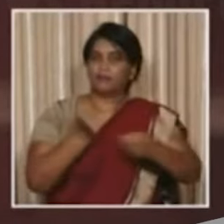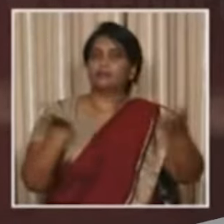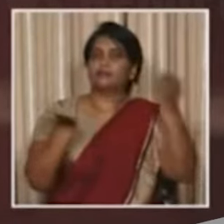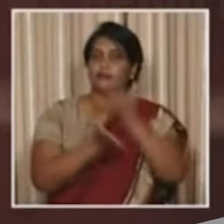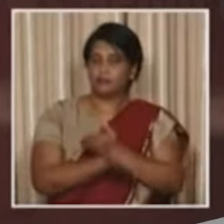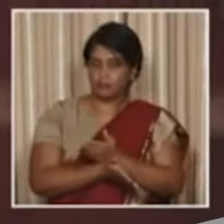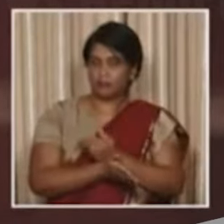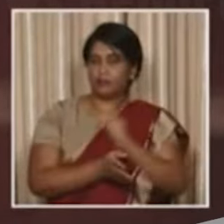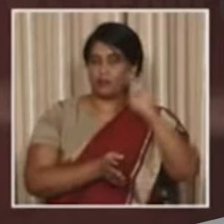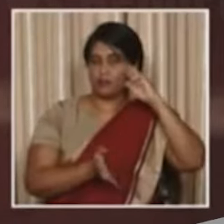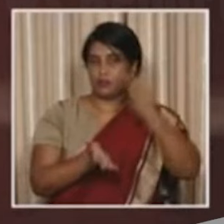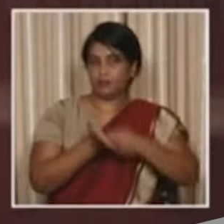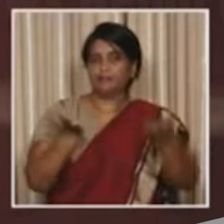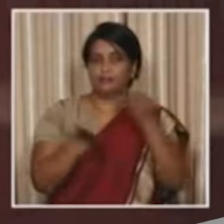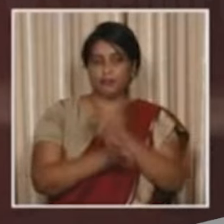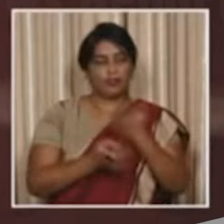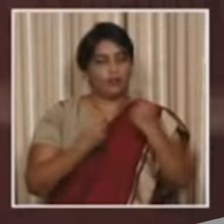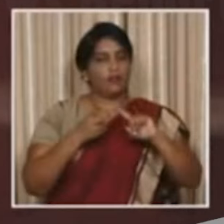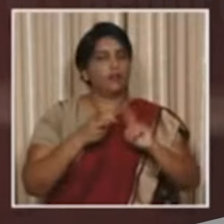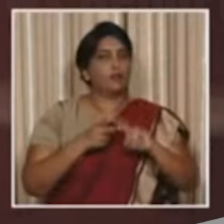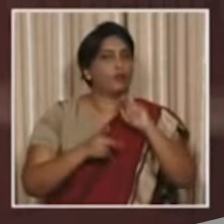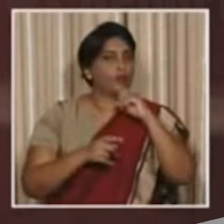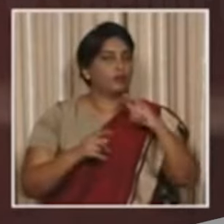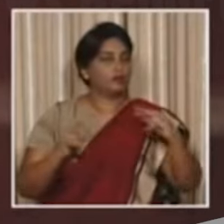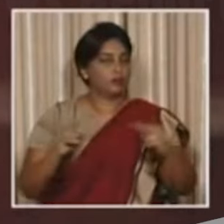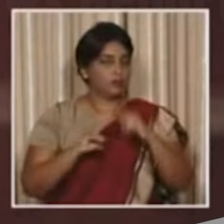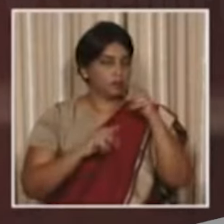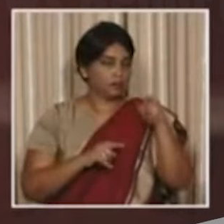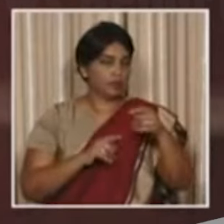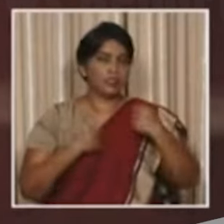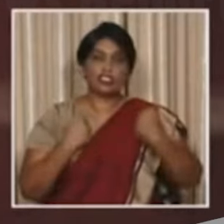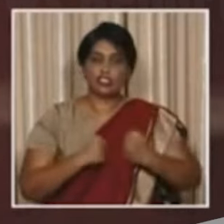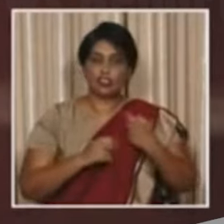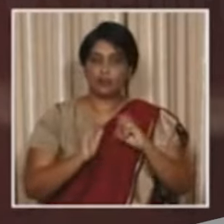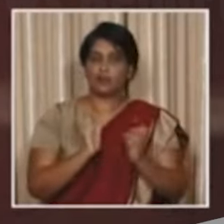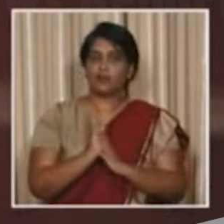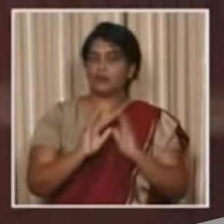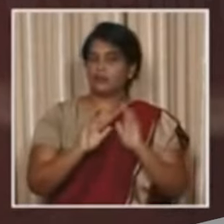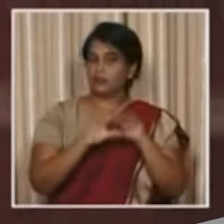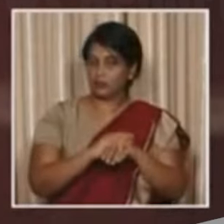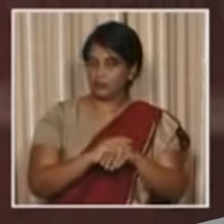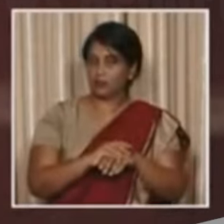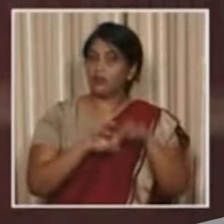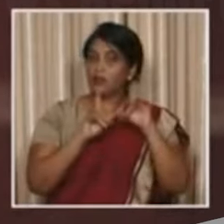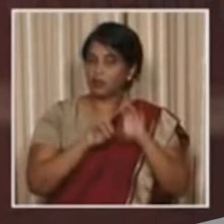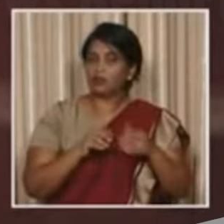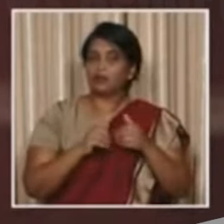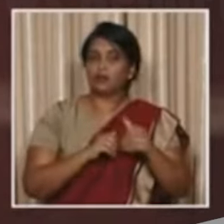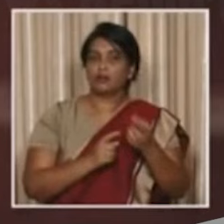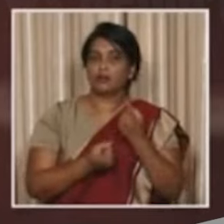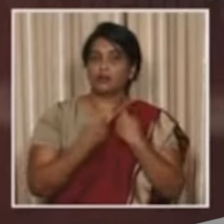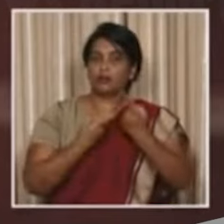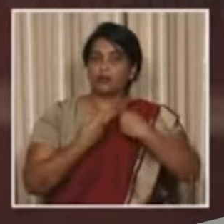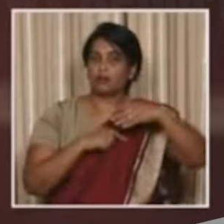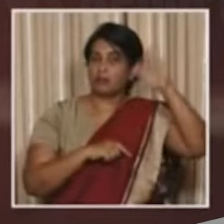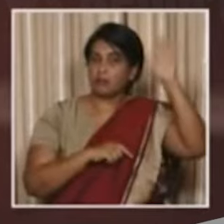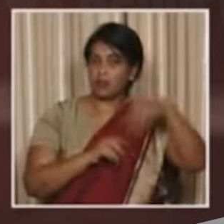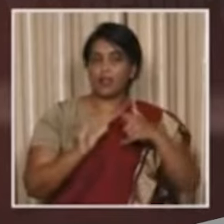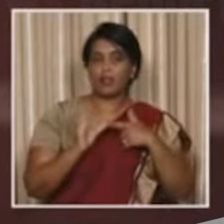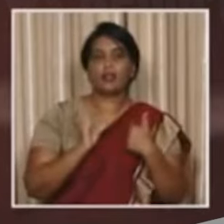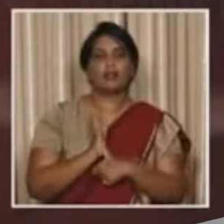ඊට අමතරව ශ්‍රේෂ්ඨාධිකරණයේ ගරු විනිසුරුතුමාගේ සභාපතිත්වයෙන් මම කමිටුවක් පත් කරලා මේ වෙනකොට රිකවරි ඔෆ් ඇසට්ස් පනත